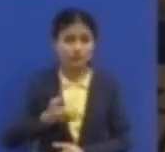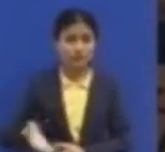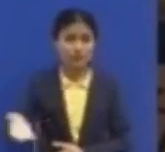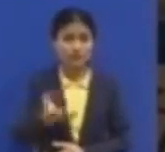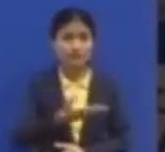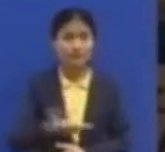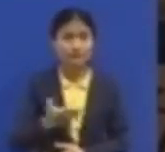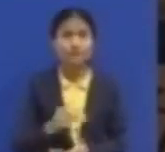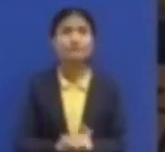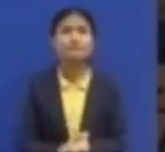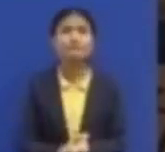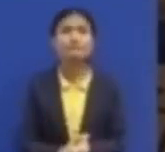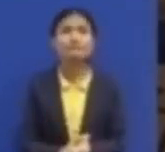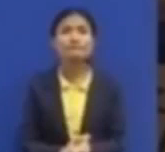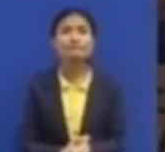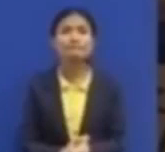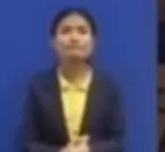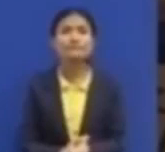ทุกท่านนะครับทั้ง